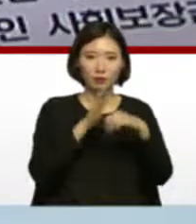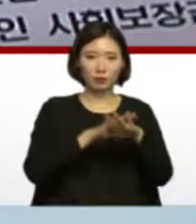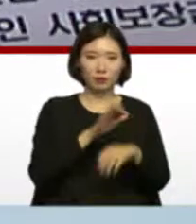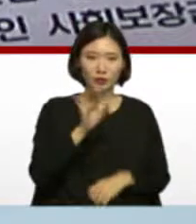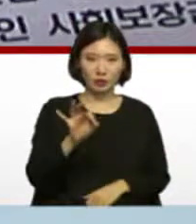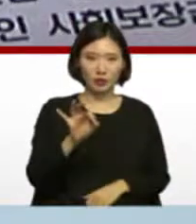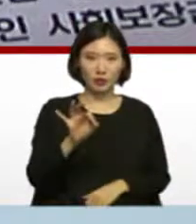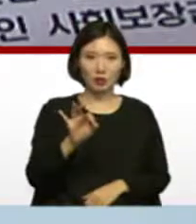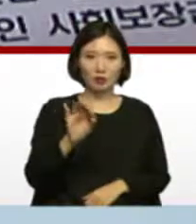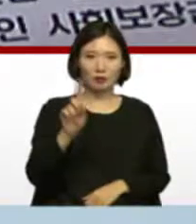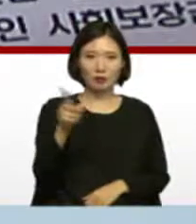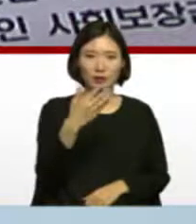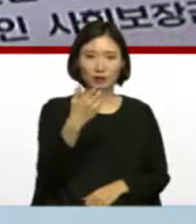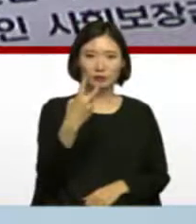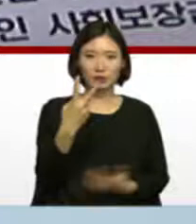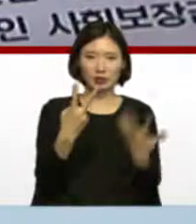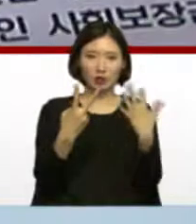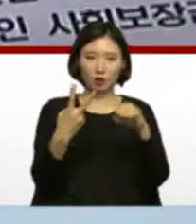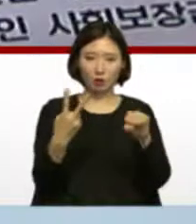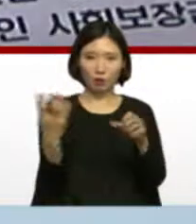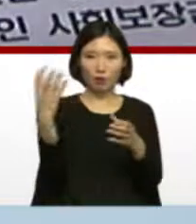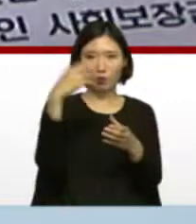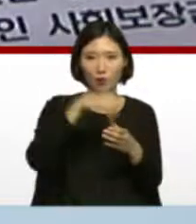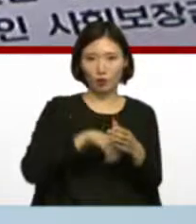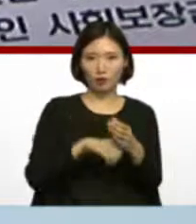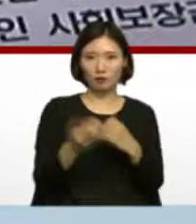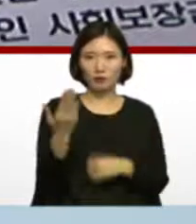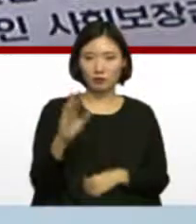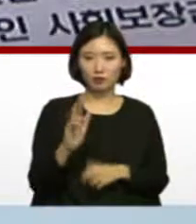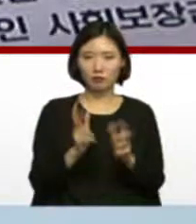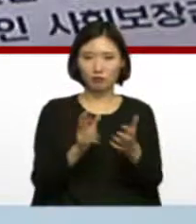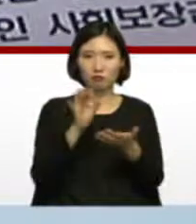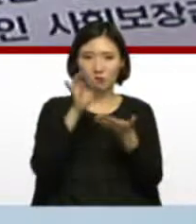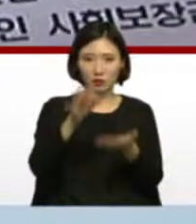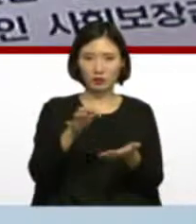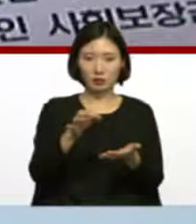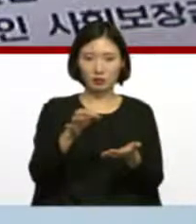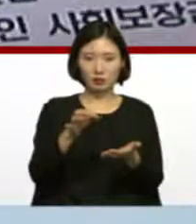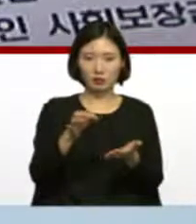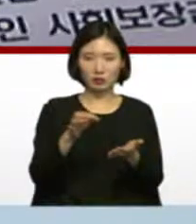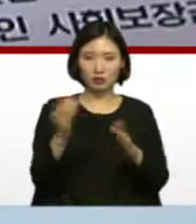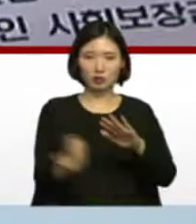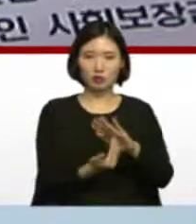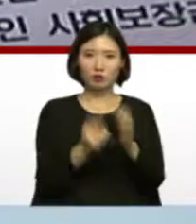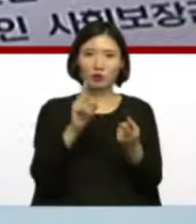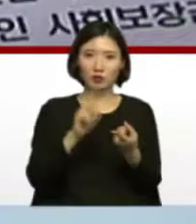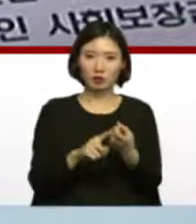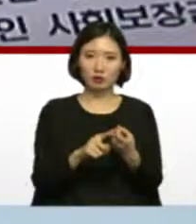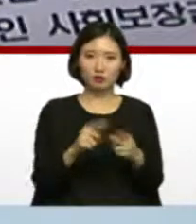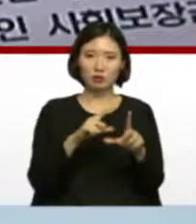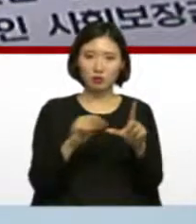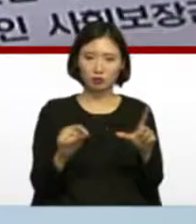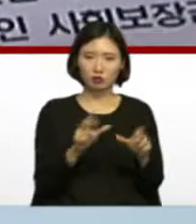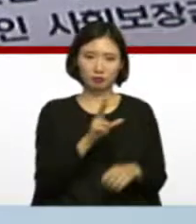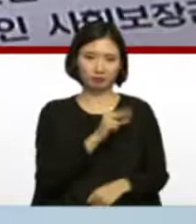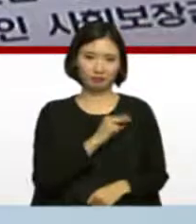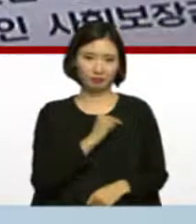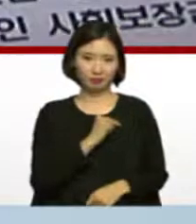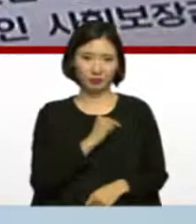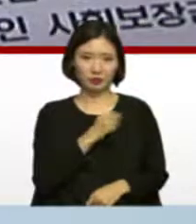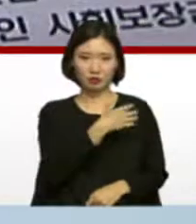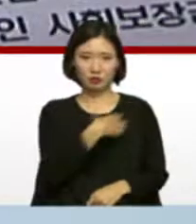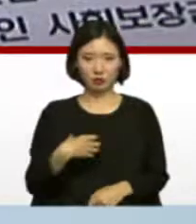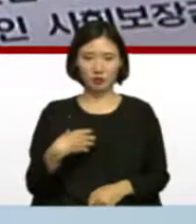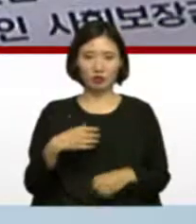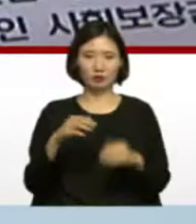계산 아 190 2억원이 포함되어 있습니다 그런데 사업 예산 편성을 놓고 일부 의원들과 구청사 2 의 입장 차가